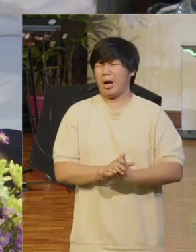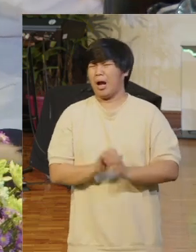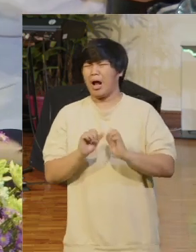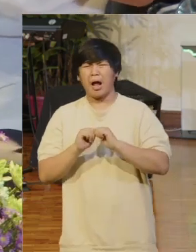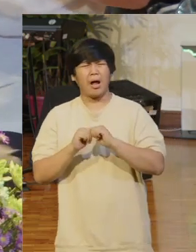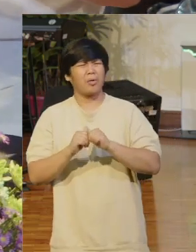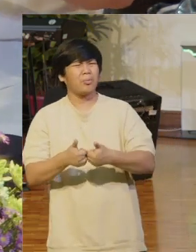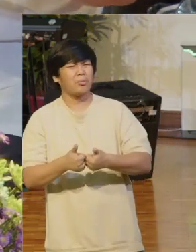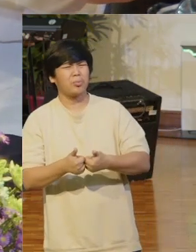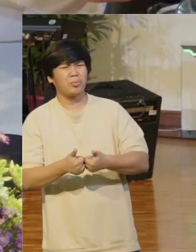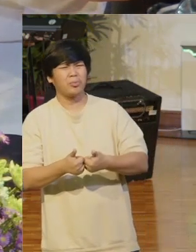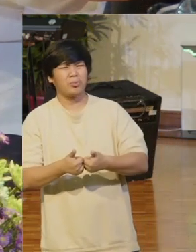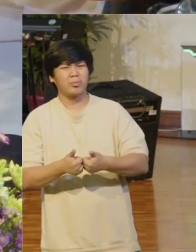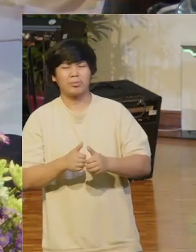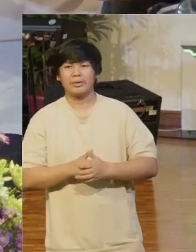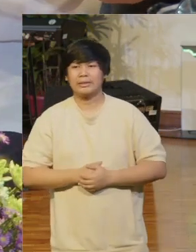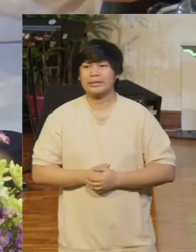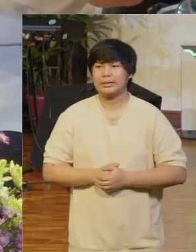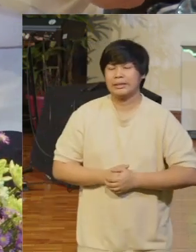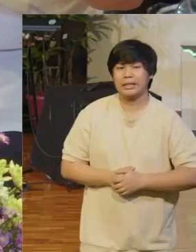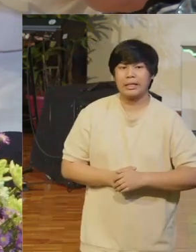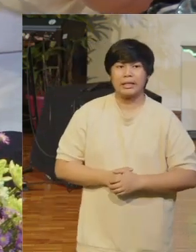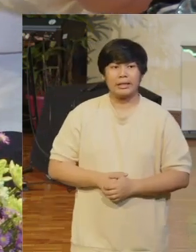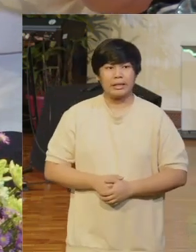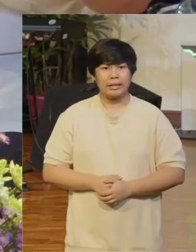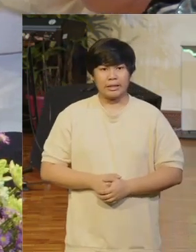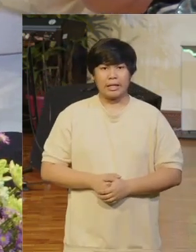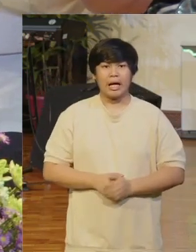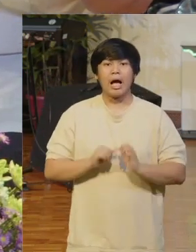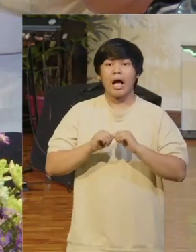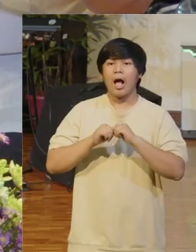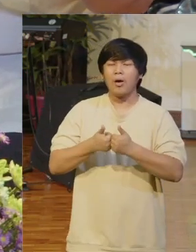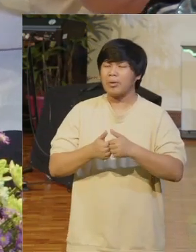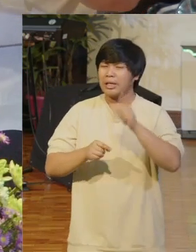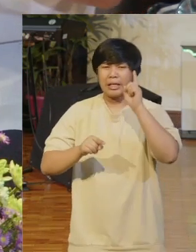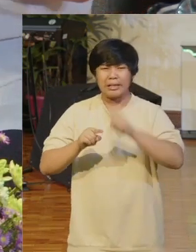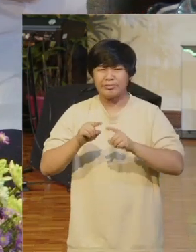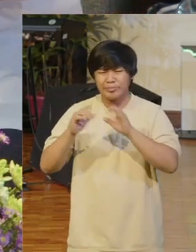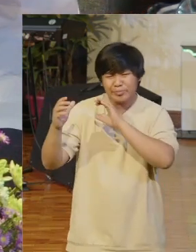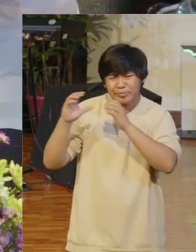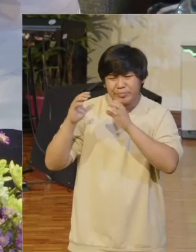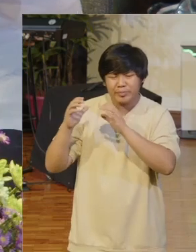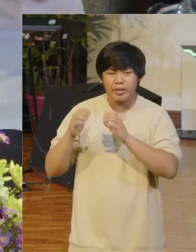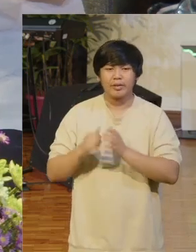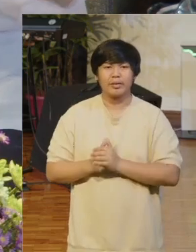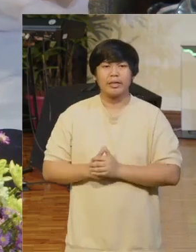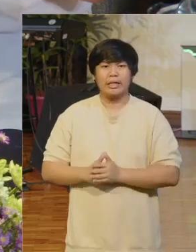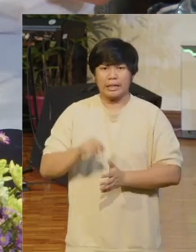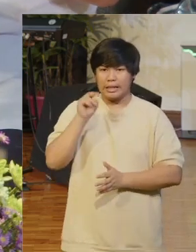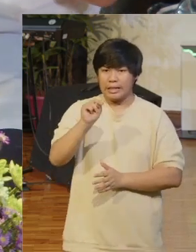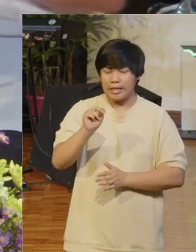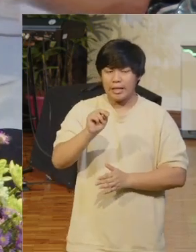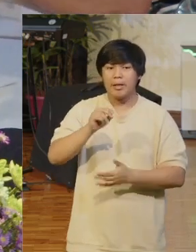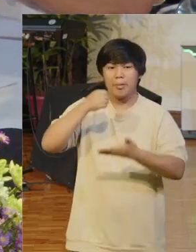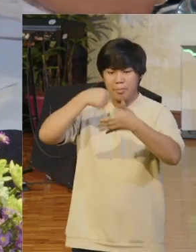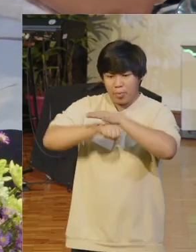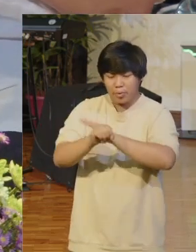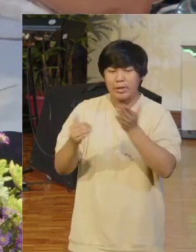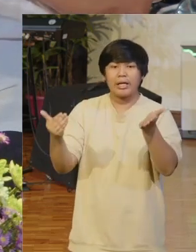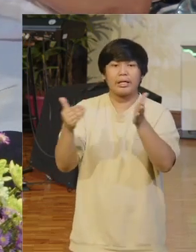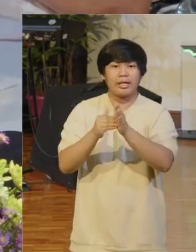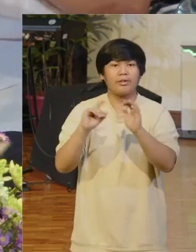Paano ka magiging born again kung kailangan mo munang maniwala? Parang mas logical, yung kailangan mong maging born